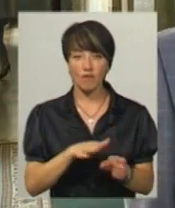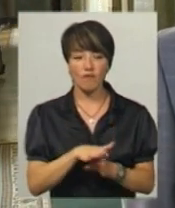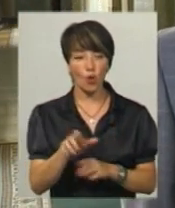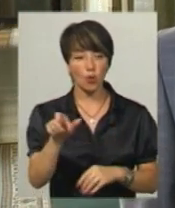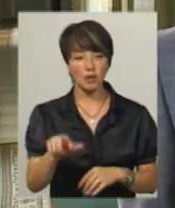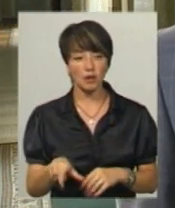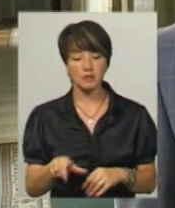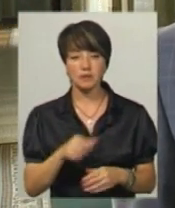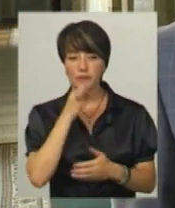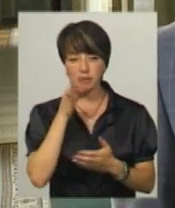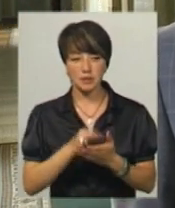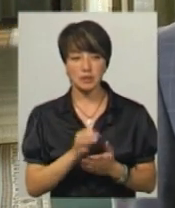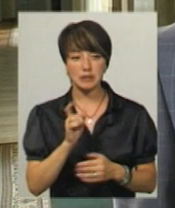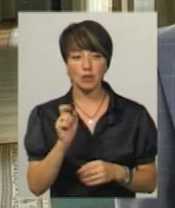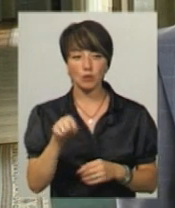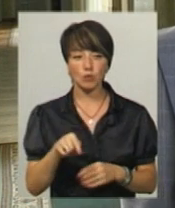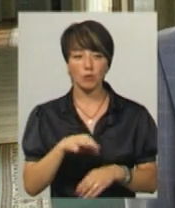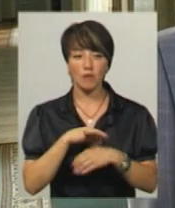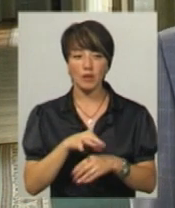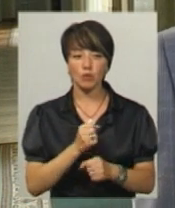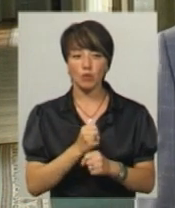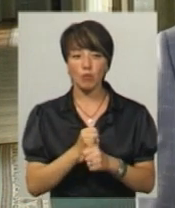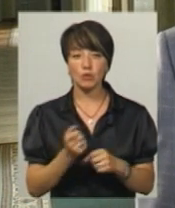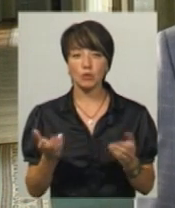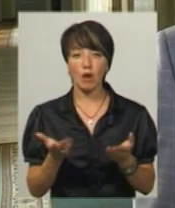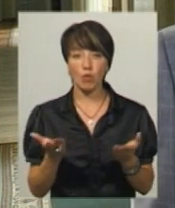виконавець несе відповідальність за ту проведену роботу,